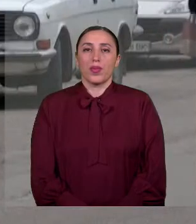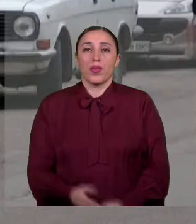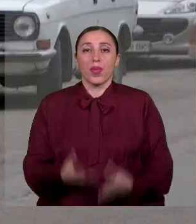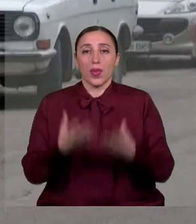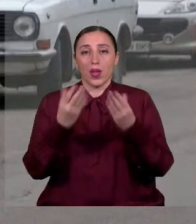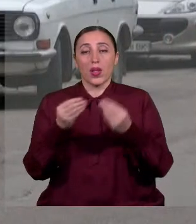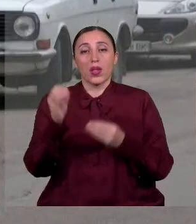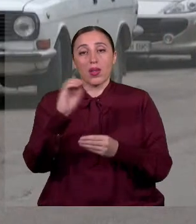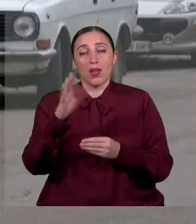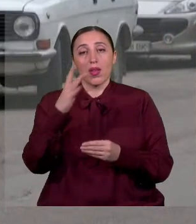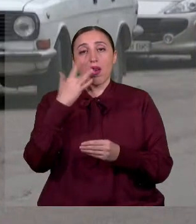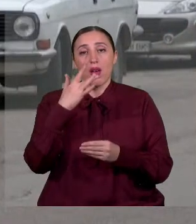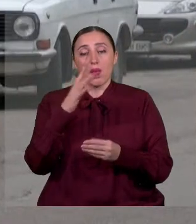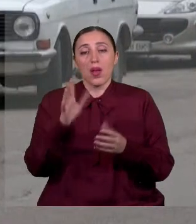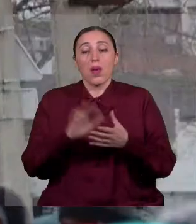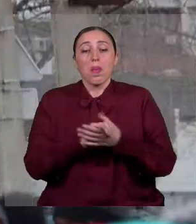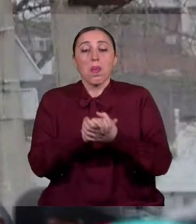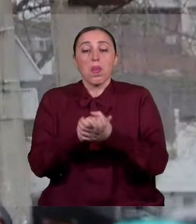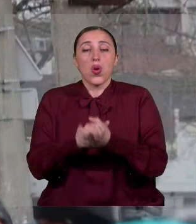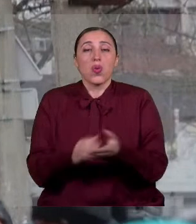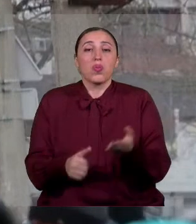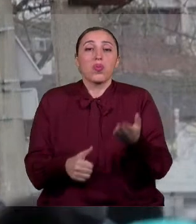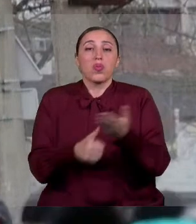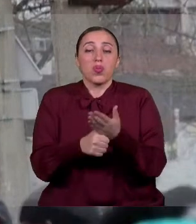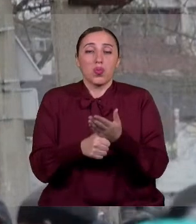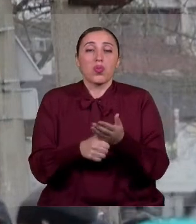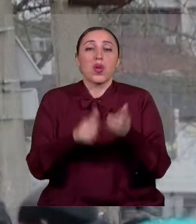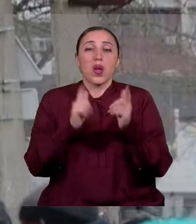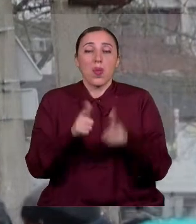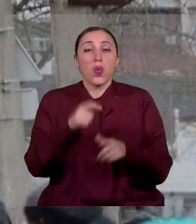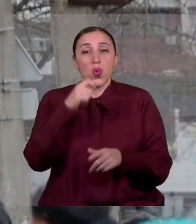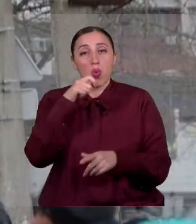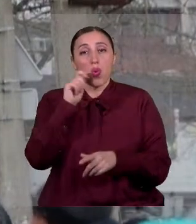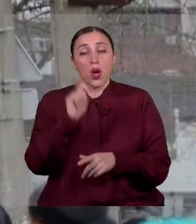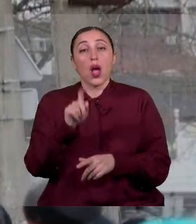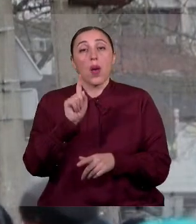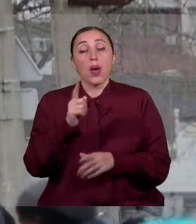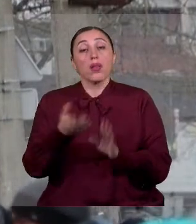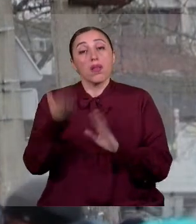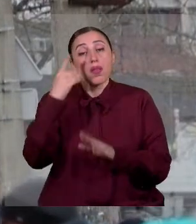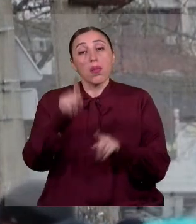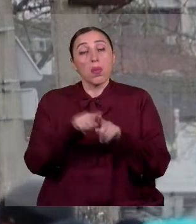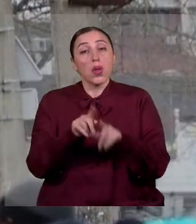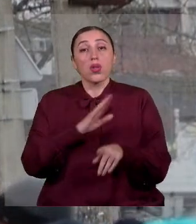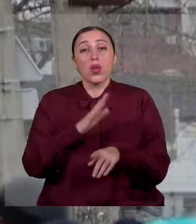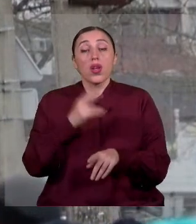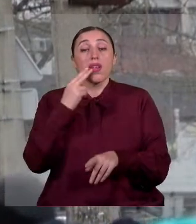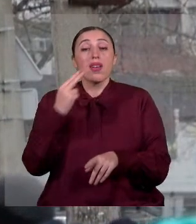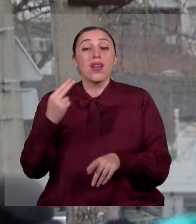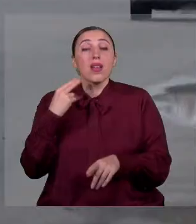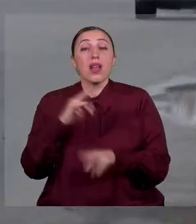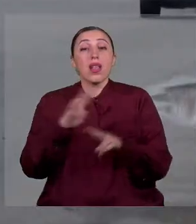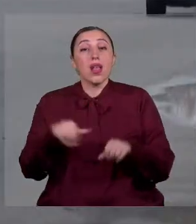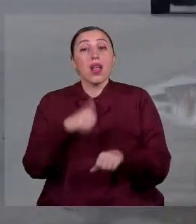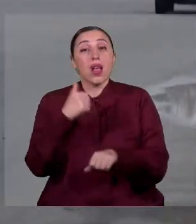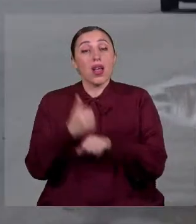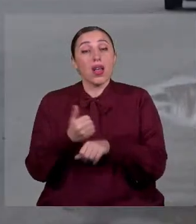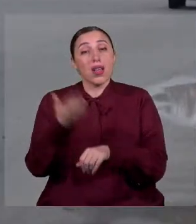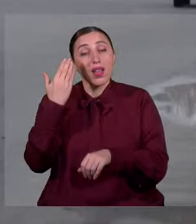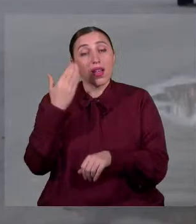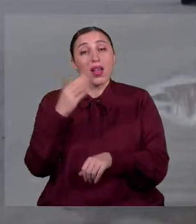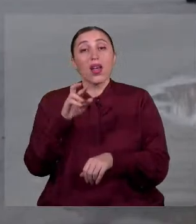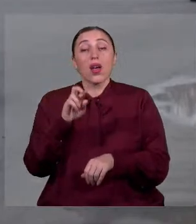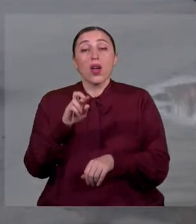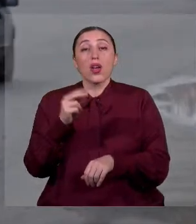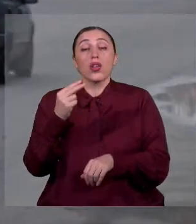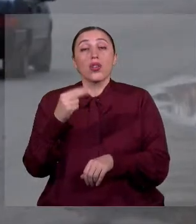Այսօր արևմուտքը միասնական է Ուկրաինային աջակցելու հարցում, սակայն միշտ չէր այսպես։ Մեծ Բրիտանիայի նախկին վարչապետ Բորիս Ջոնսոնը